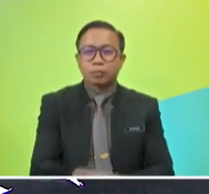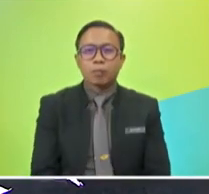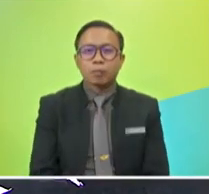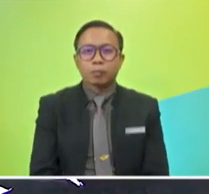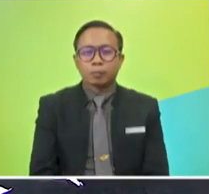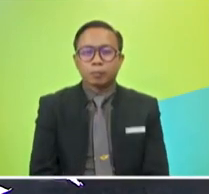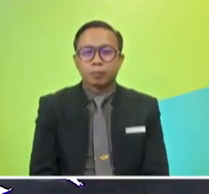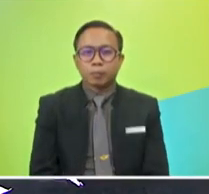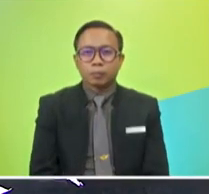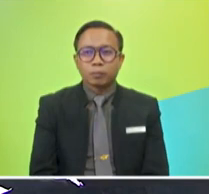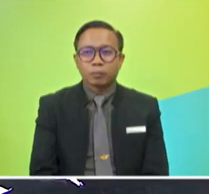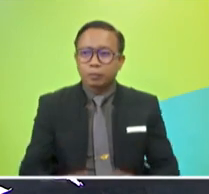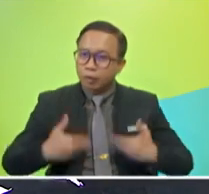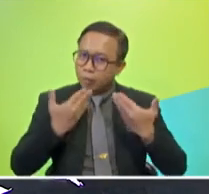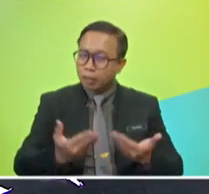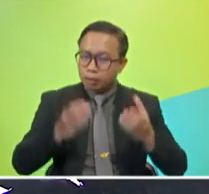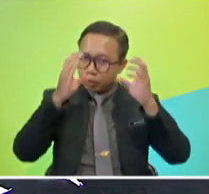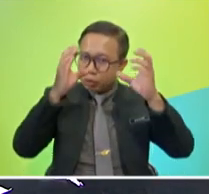Oke siapa